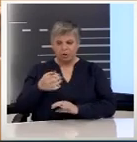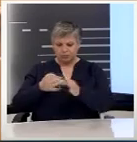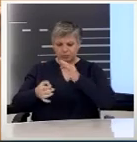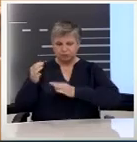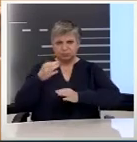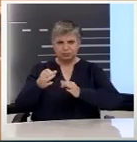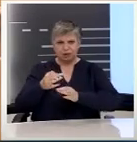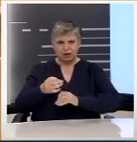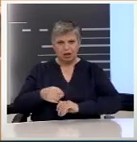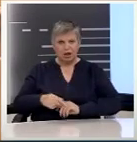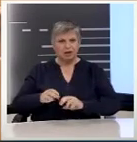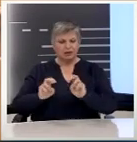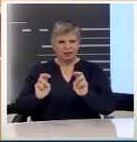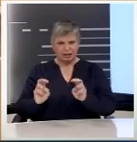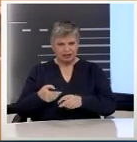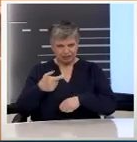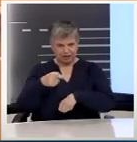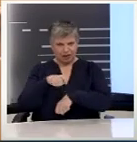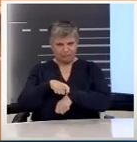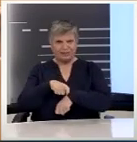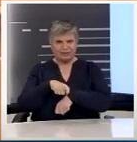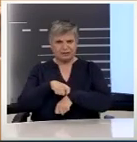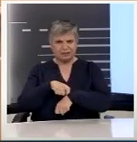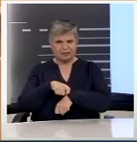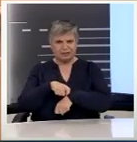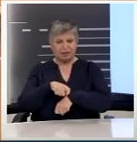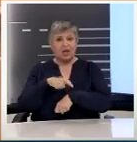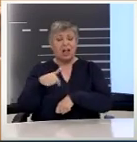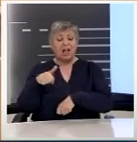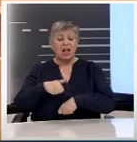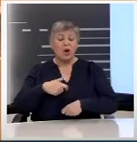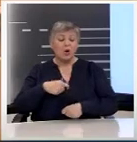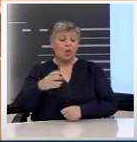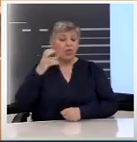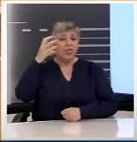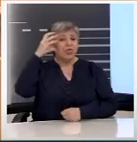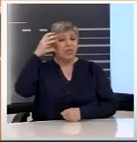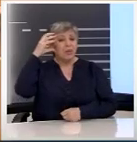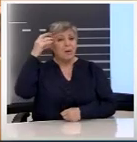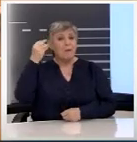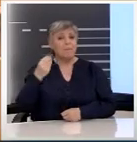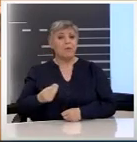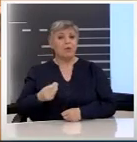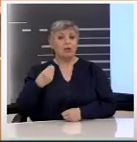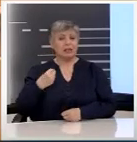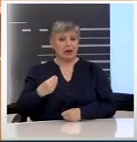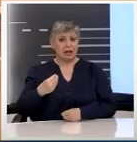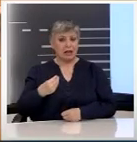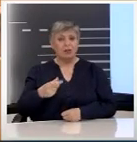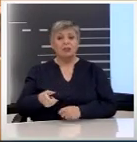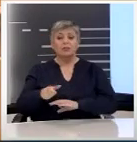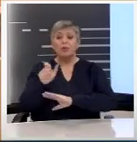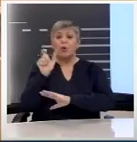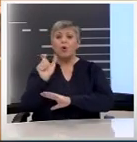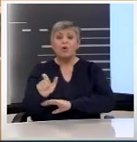Την ανακάλυψε στα έδρανα της αντιπολίτευσης? Διότι εγώ θυμάμαι από τα κυβερνητικά έδρανα ότι δεν